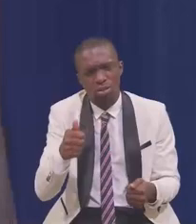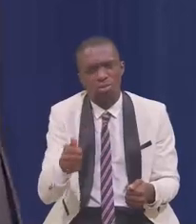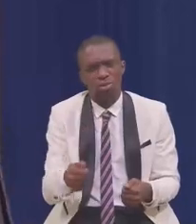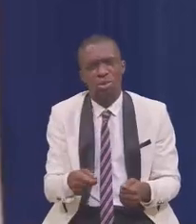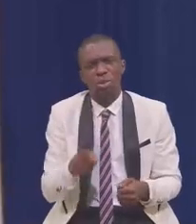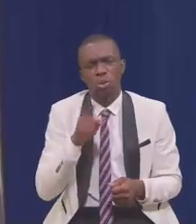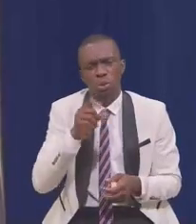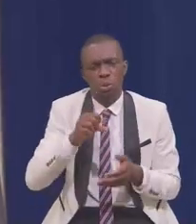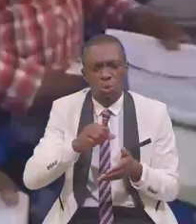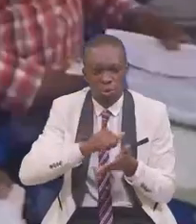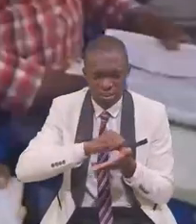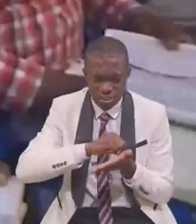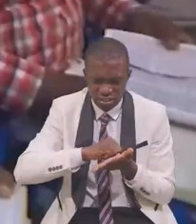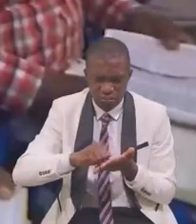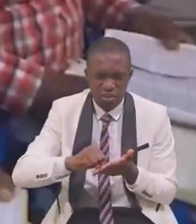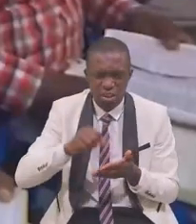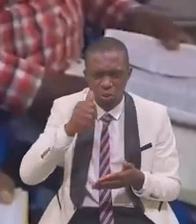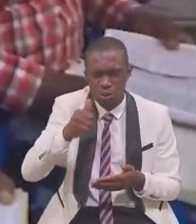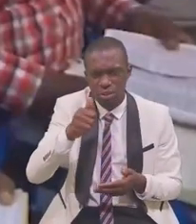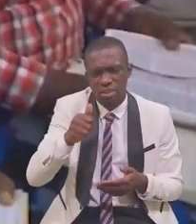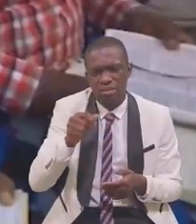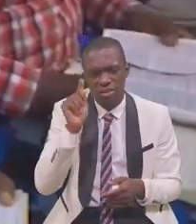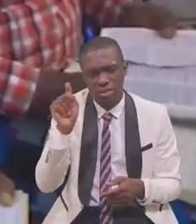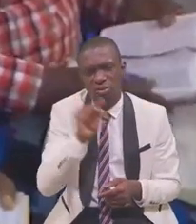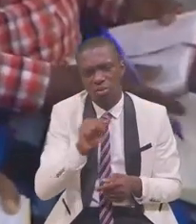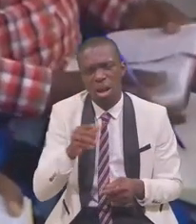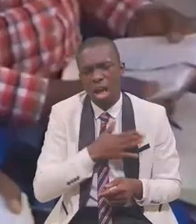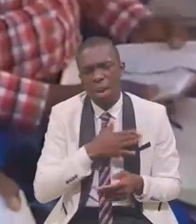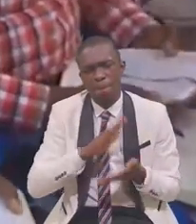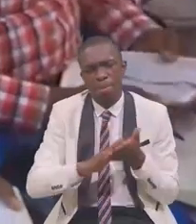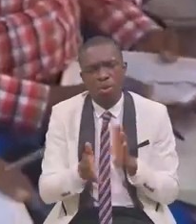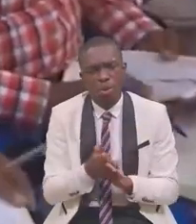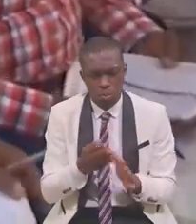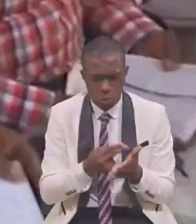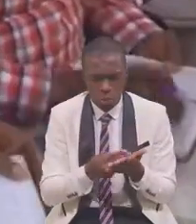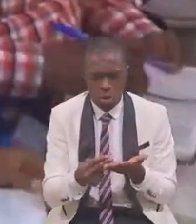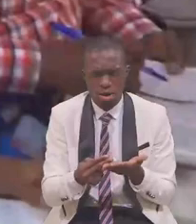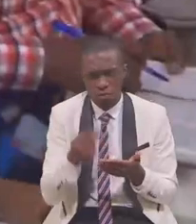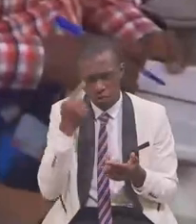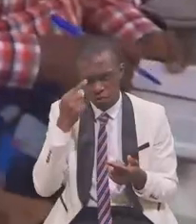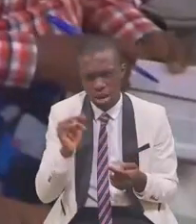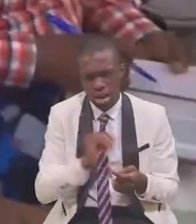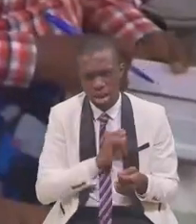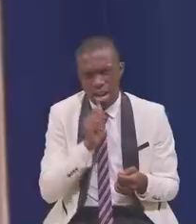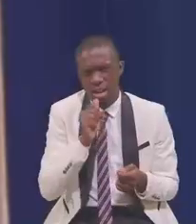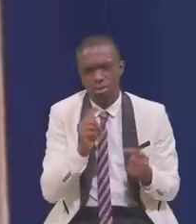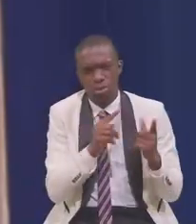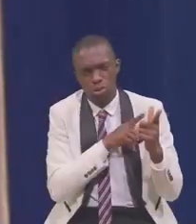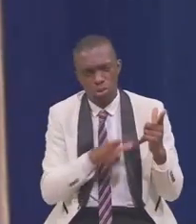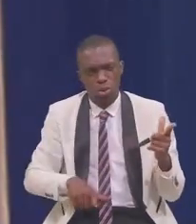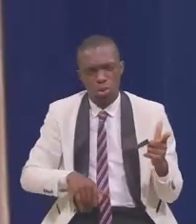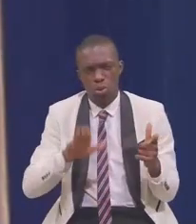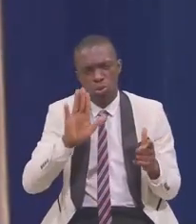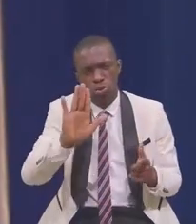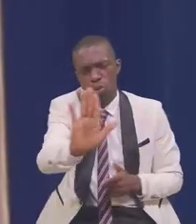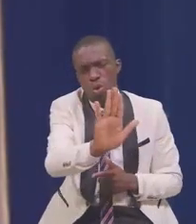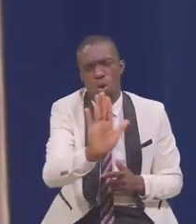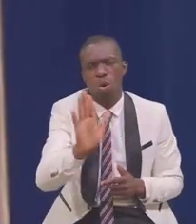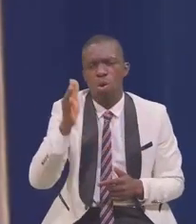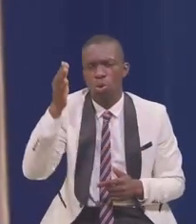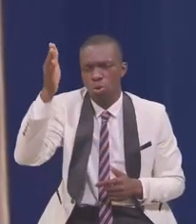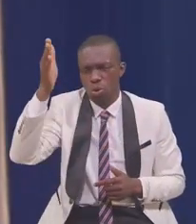Vous vous sanctifierez, vous serez saints, car je suis l'Éternel, votre Dieu. Verset 8. Vous observerez mes lois